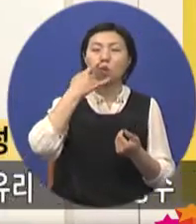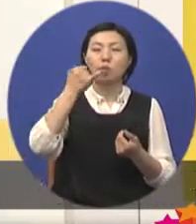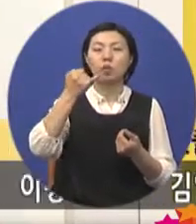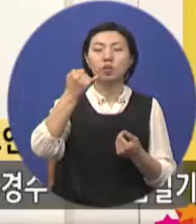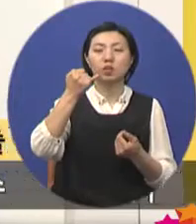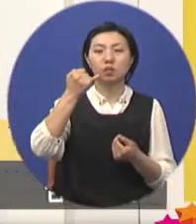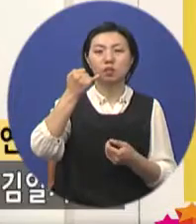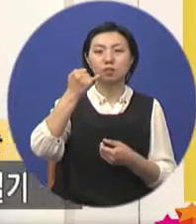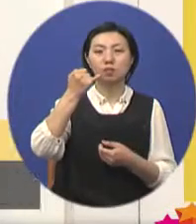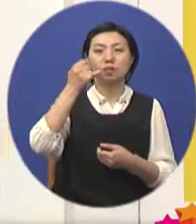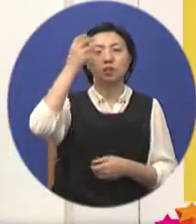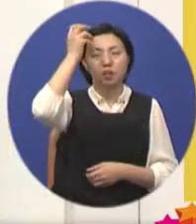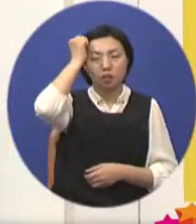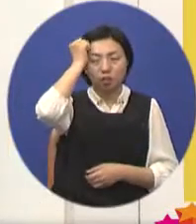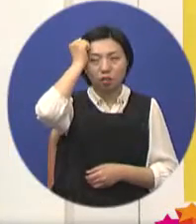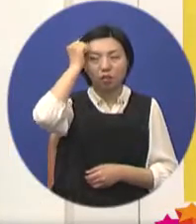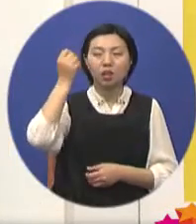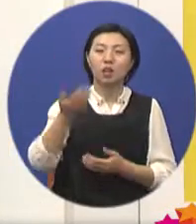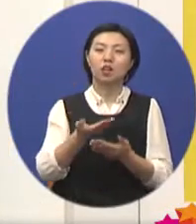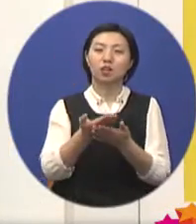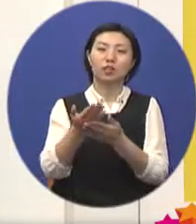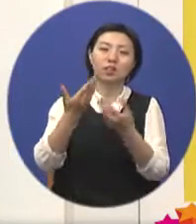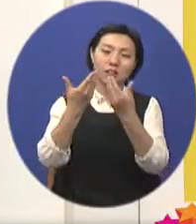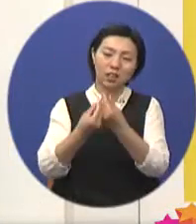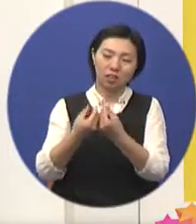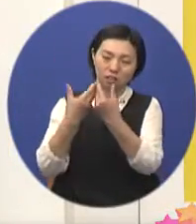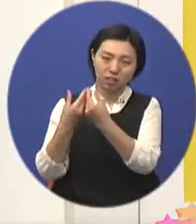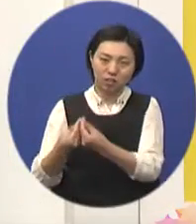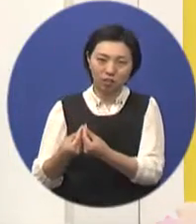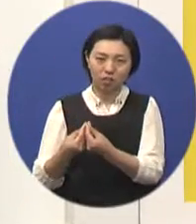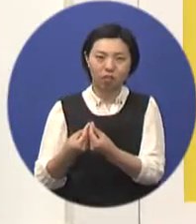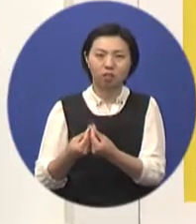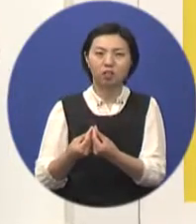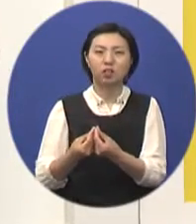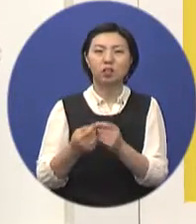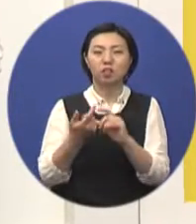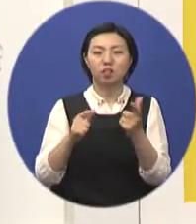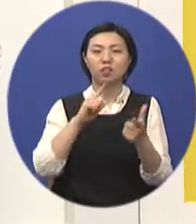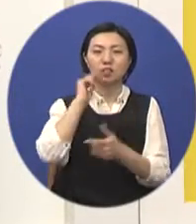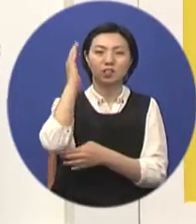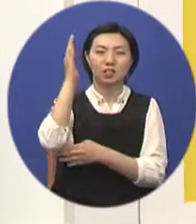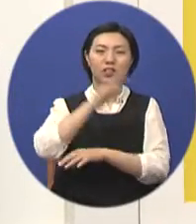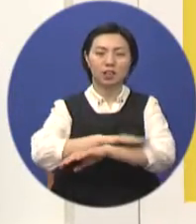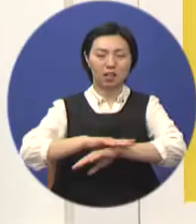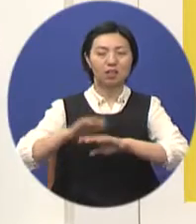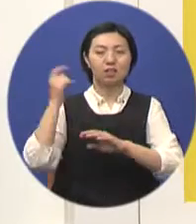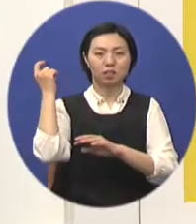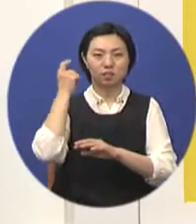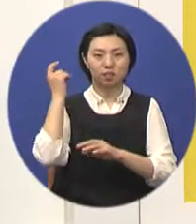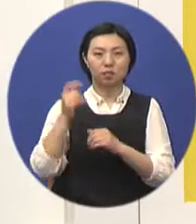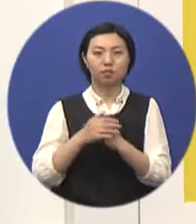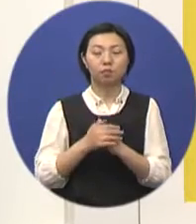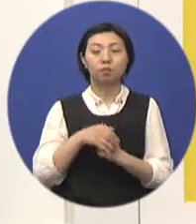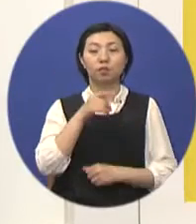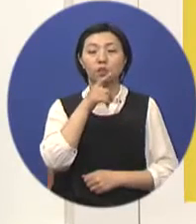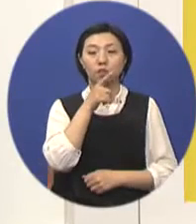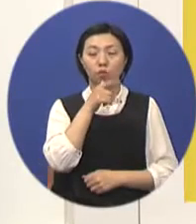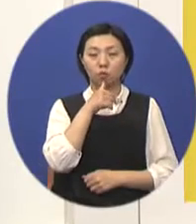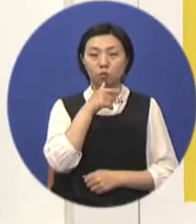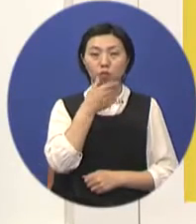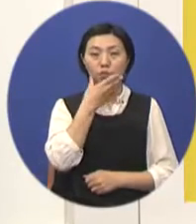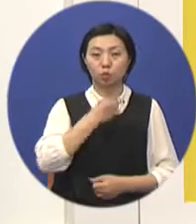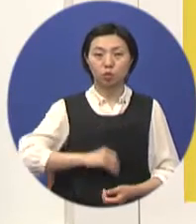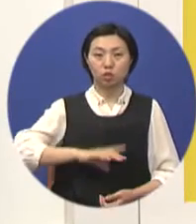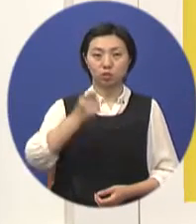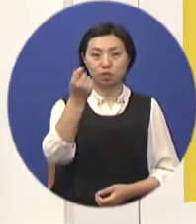해준 여러분도 계시고 사연 그렇죠. 사연 노래 굽이굽이 잘 들었습니다. 그리고 월요일 네.